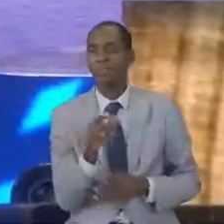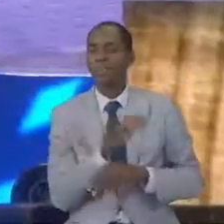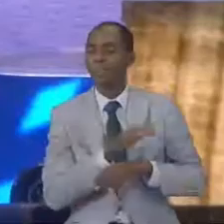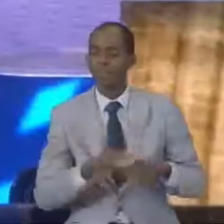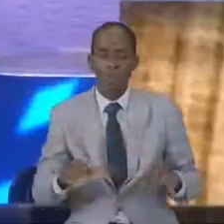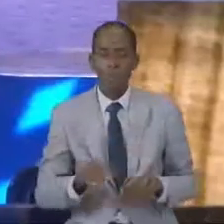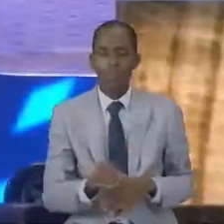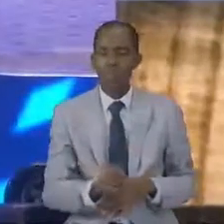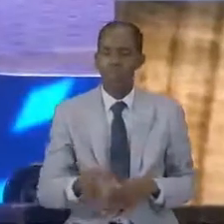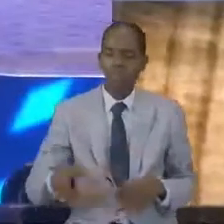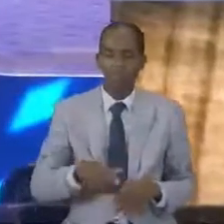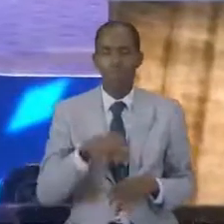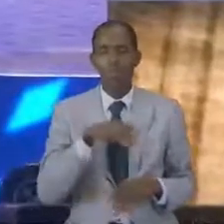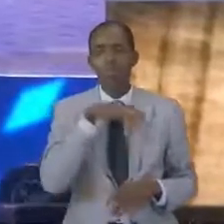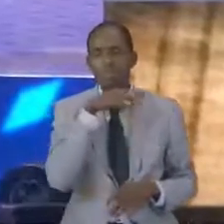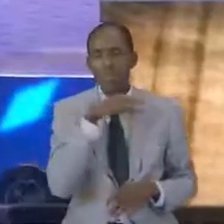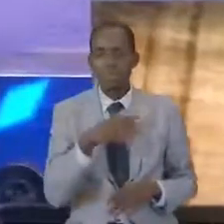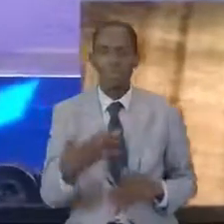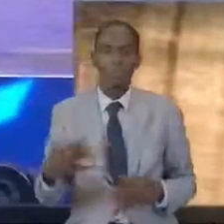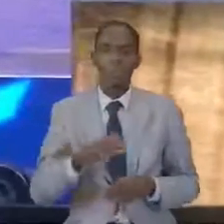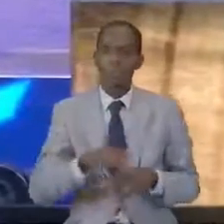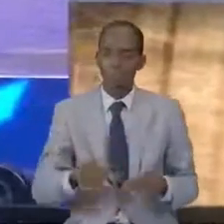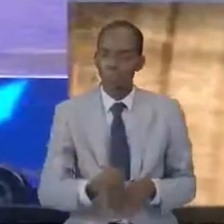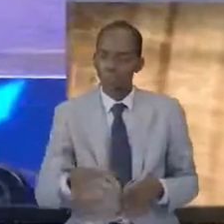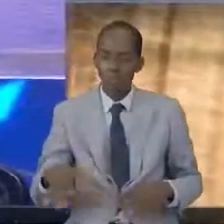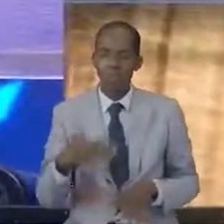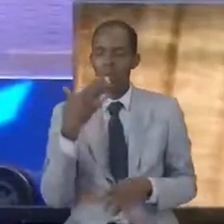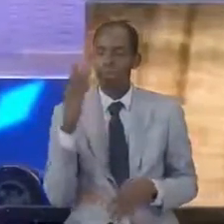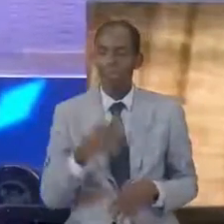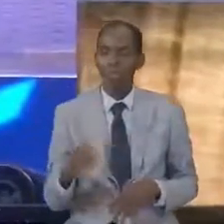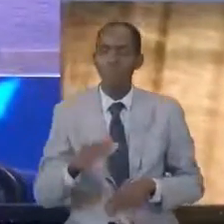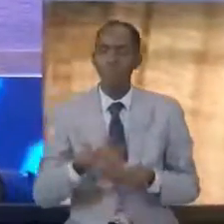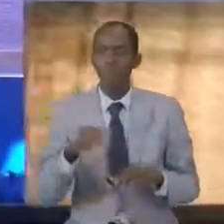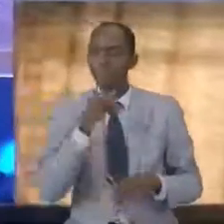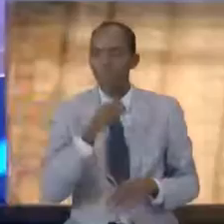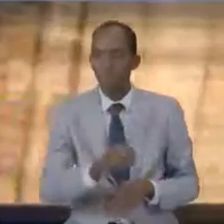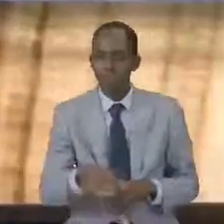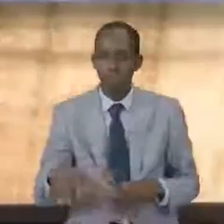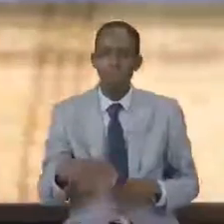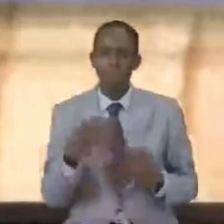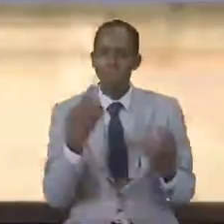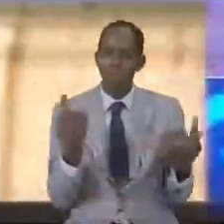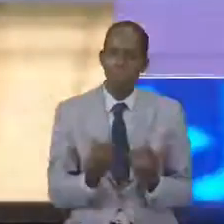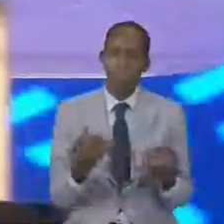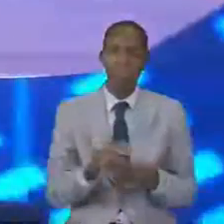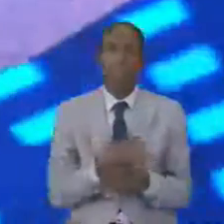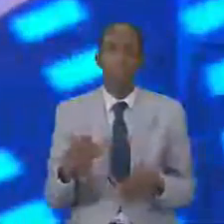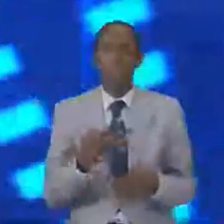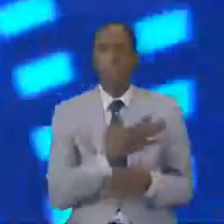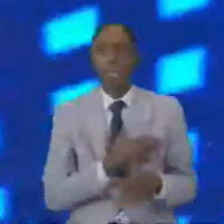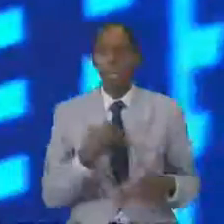ne sommes pas l'iniquité ne s'aiment pas le mal ne sème pas la transgression et ils ont la veille dans la main